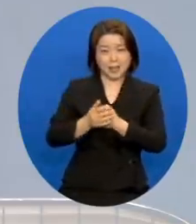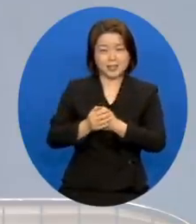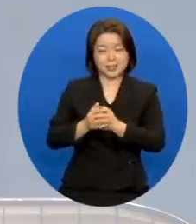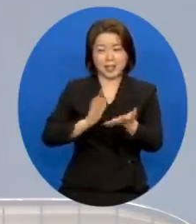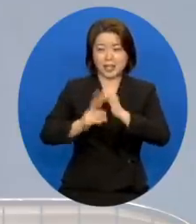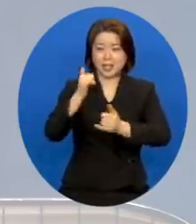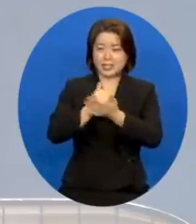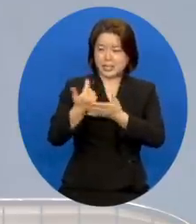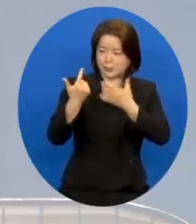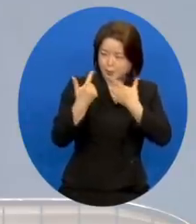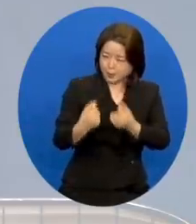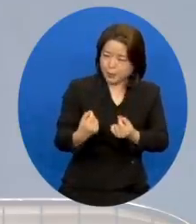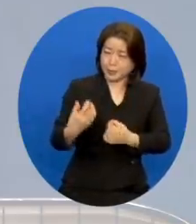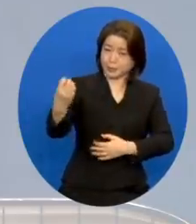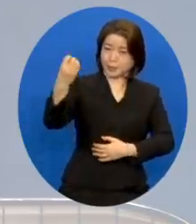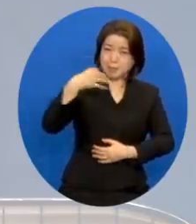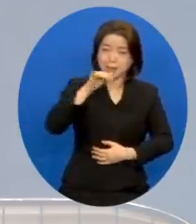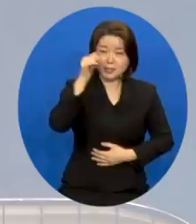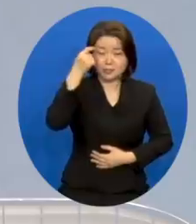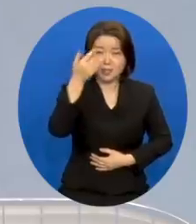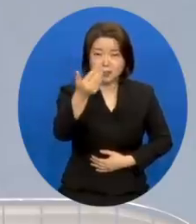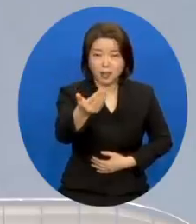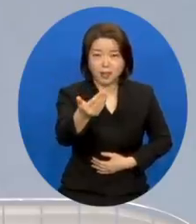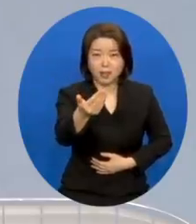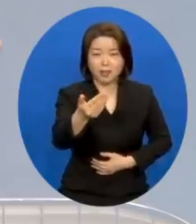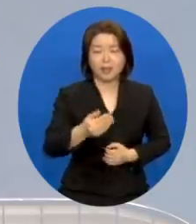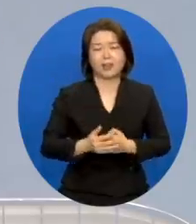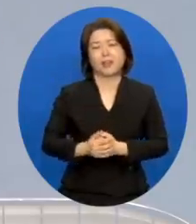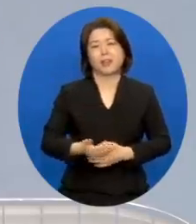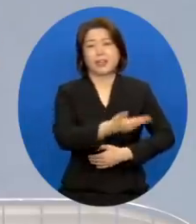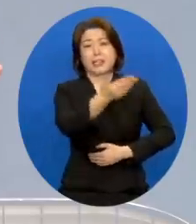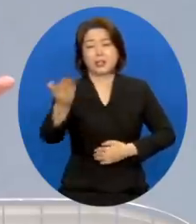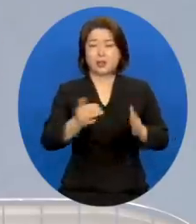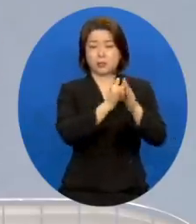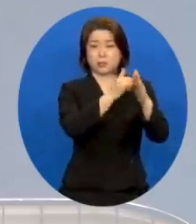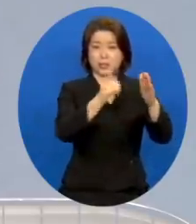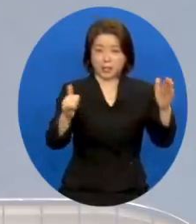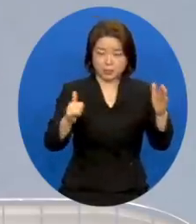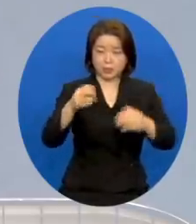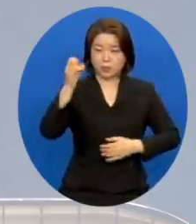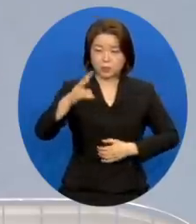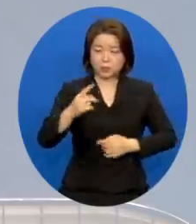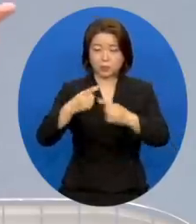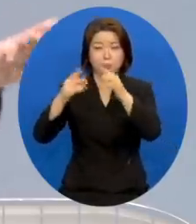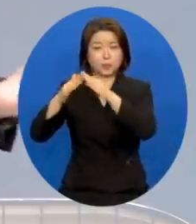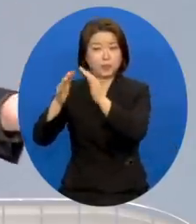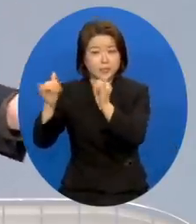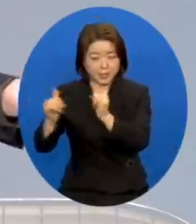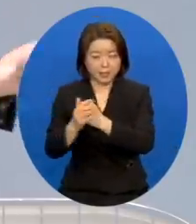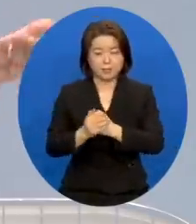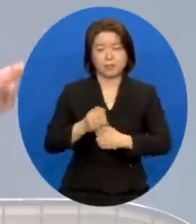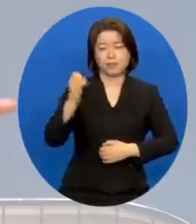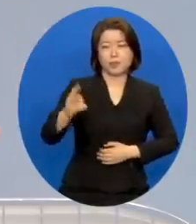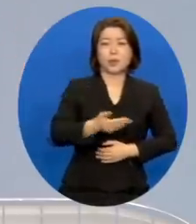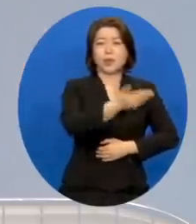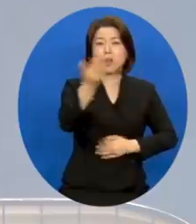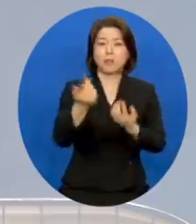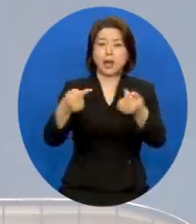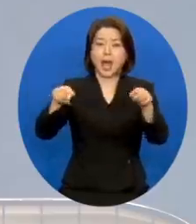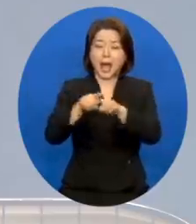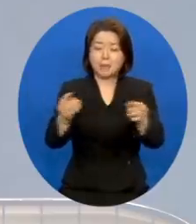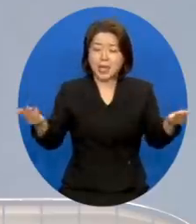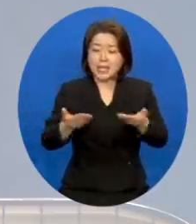예수님 보는 것 같다고 말합니다 까 여러분이 가족이나 또는 교훈 아 여러분의 함께 일하는